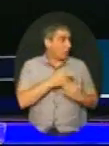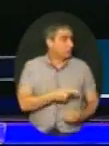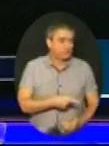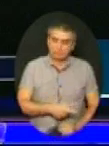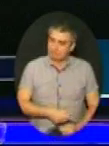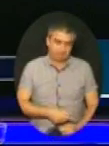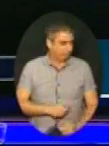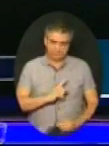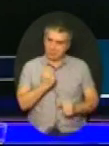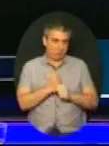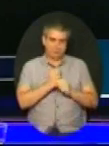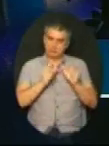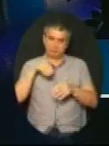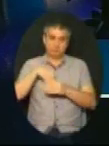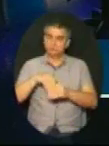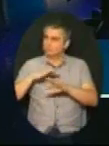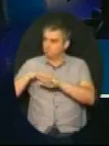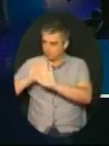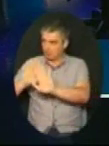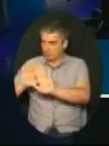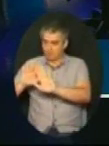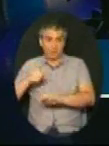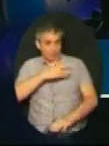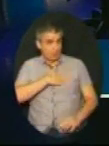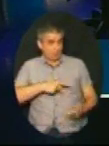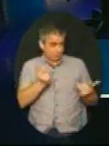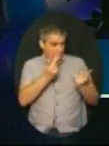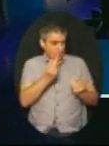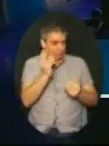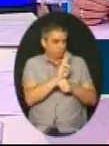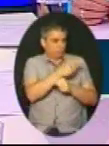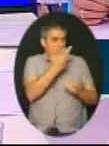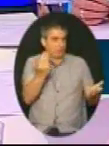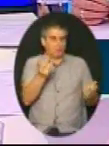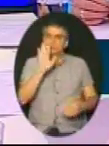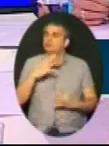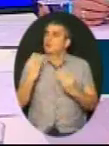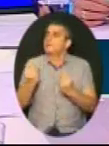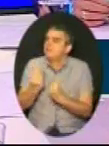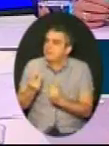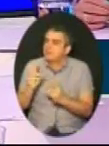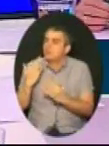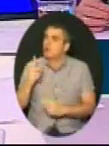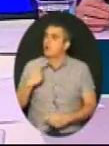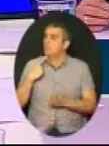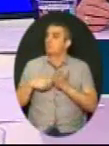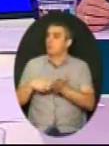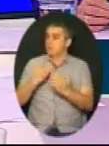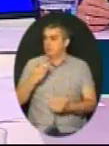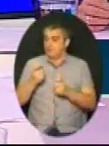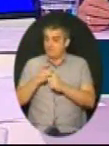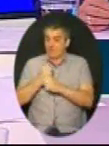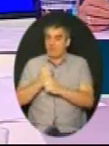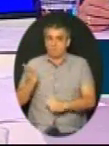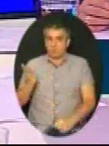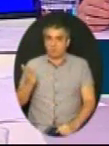היה גורם לאנשים להצביע בשבילם, רוני. סליחה. אני רוצה... אתה רוצה? אתה חפש לשוב לשמור עליך. יש כמה דברים שהיו יכולים. אם למשל מפלגת